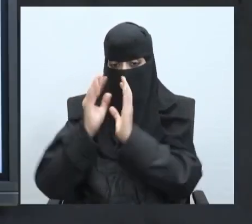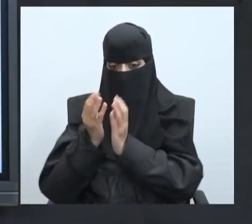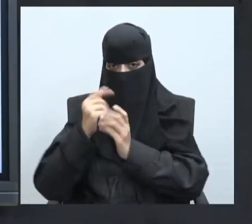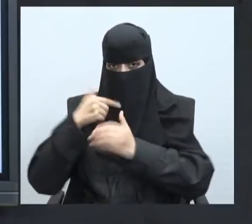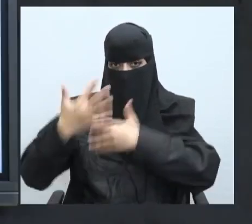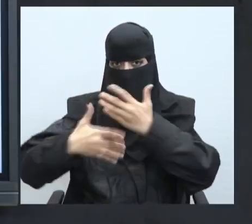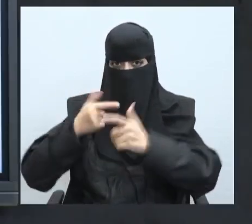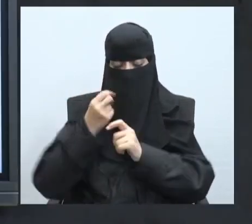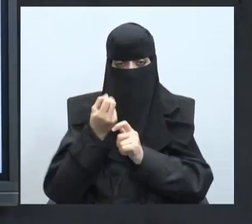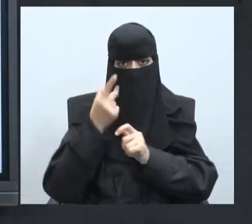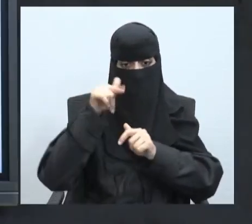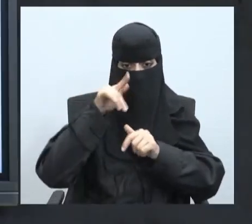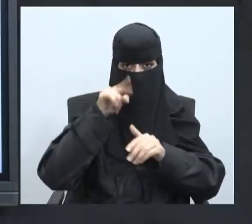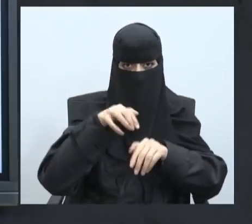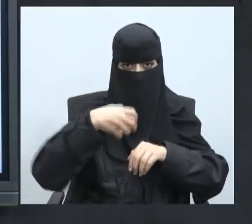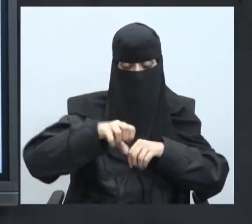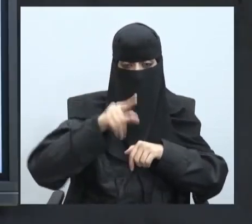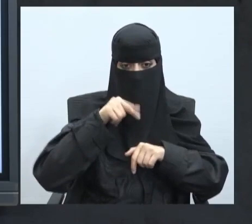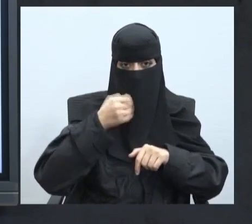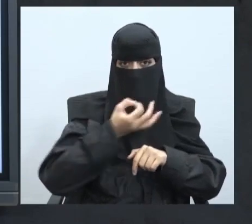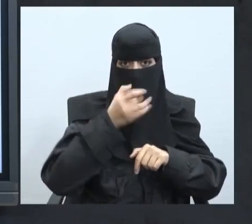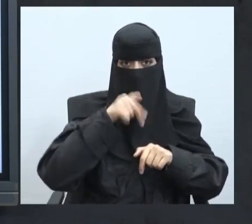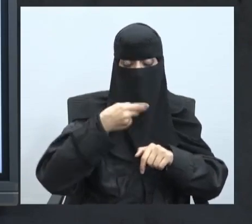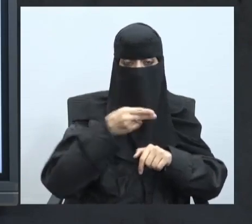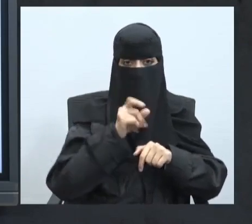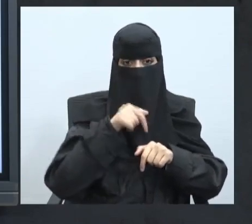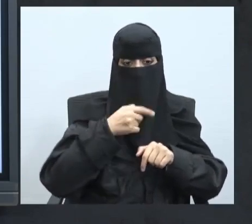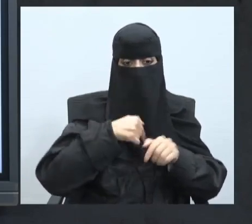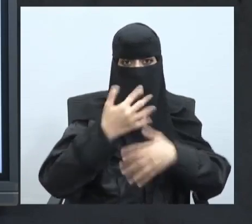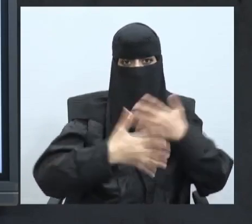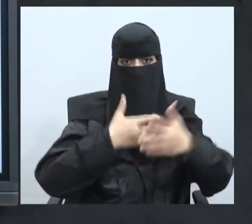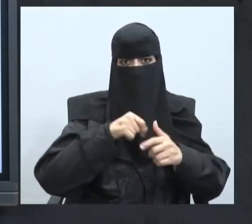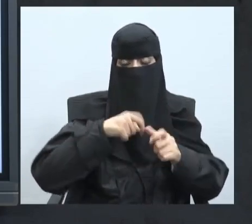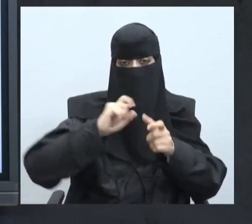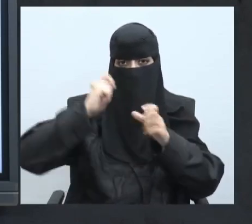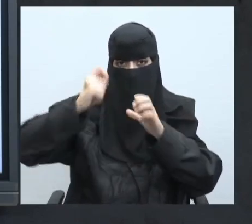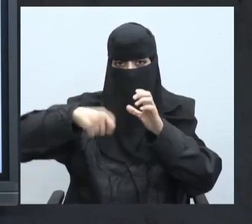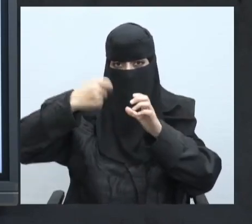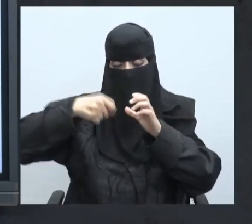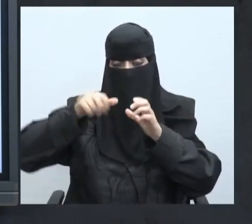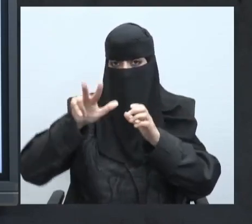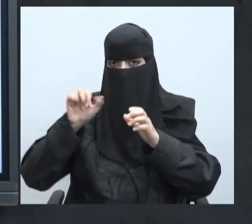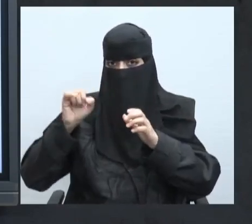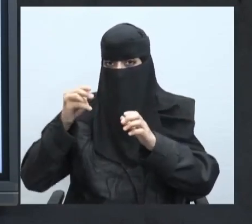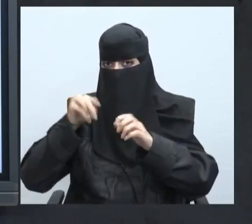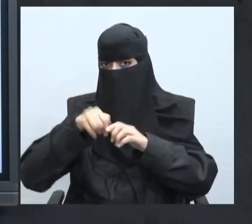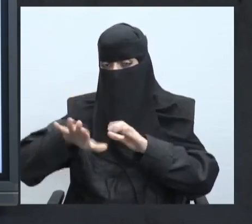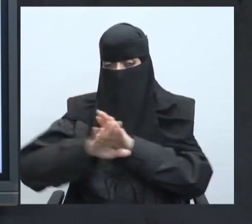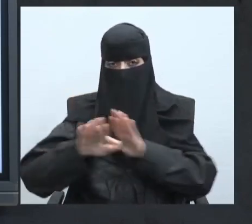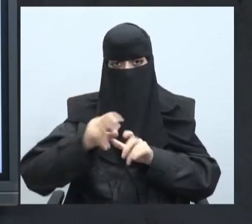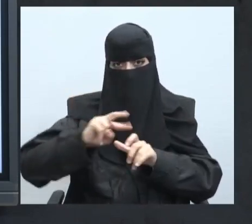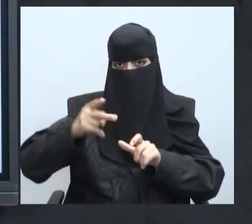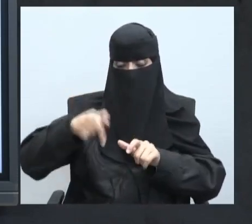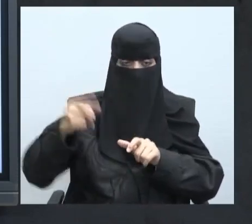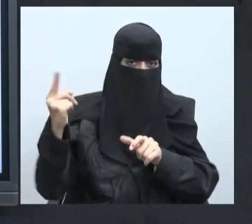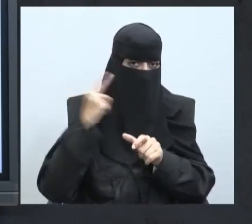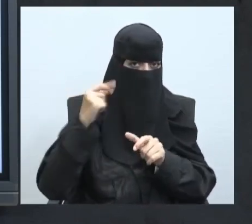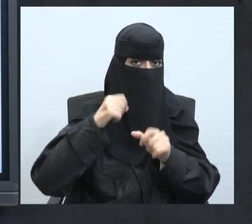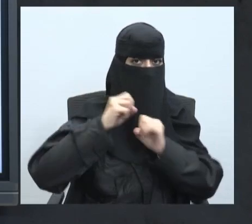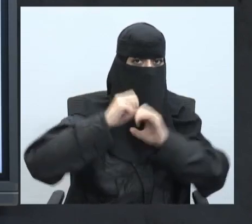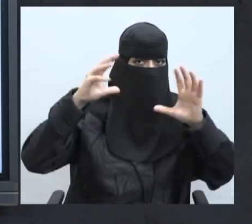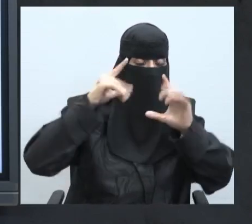في الطاقه نبهت اني في هالجزء اتكلم عن الطاقه الميكانيكيه فقط ليست انواع اخرى من الطاقه صوتيه